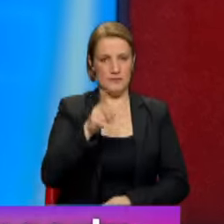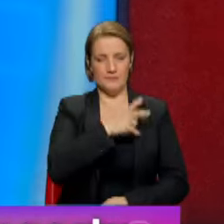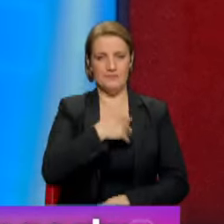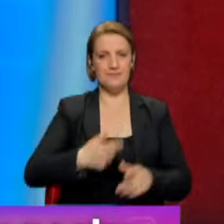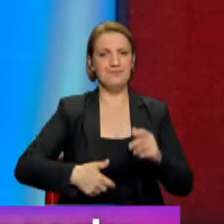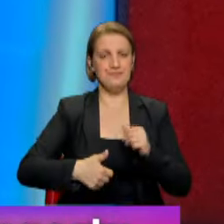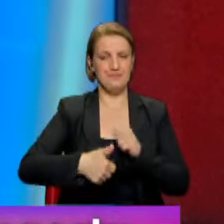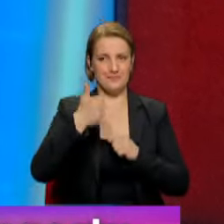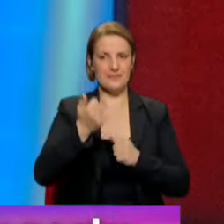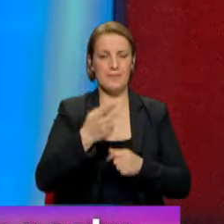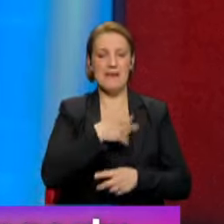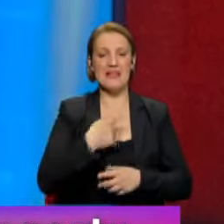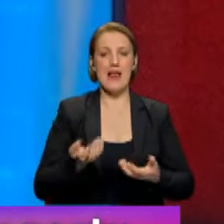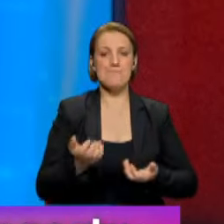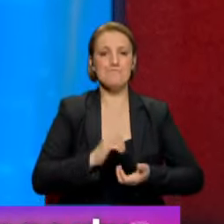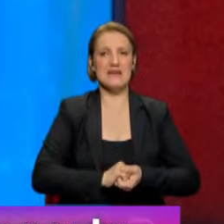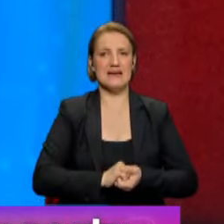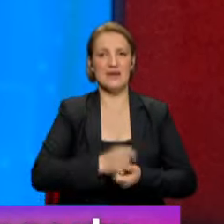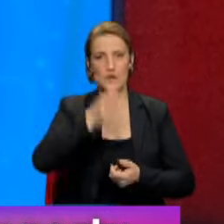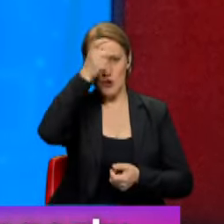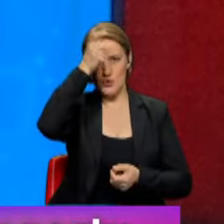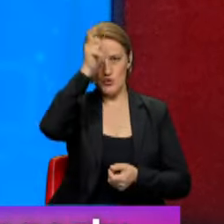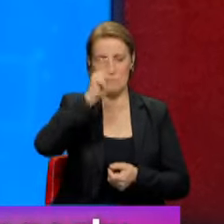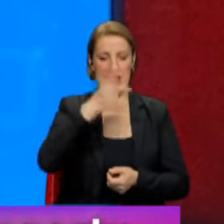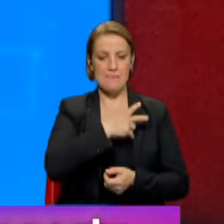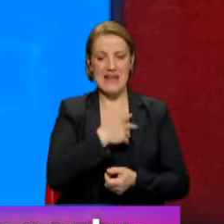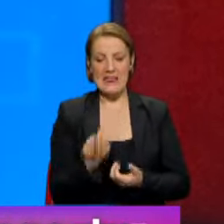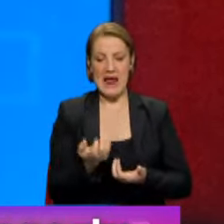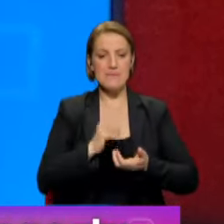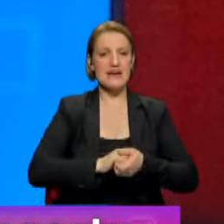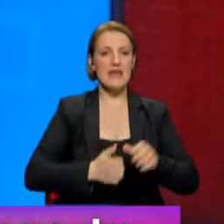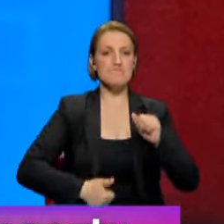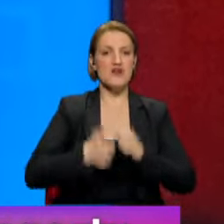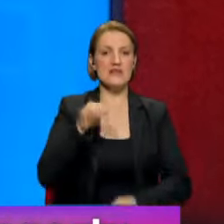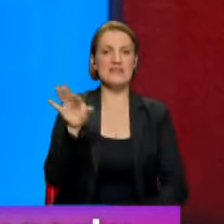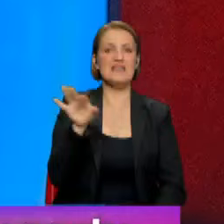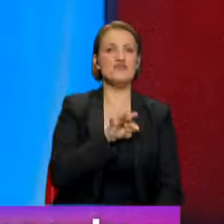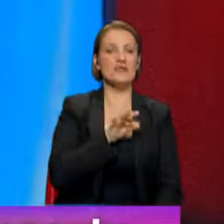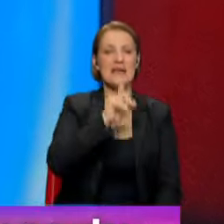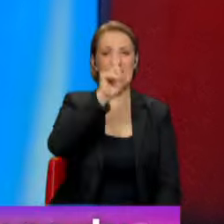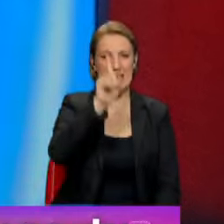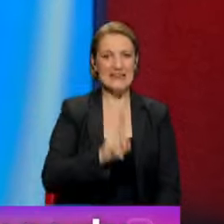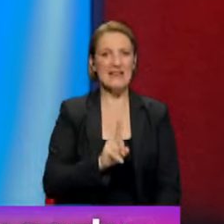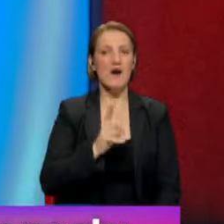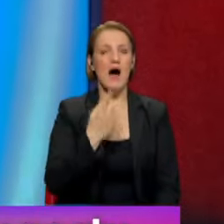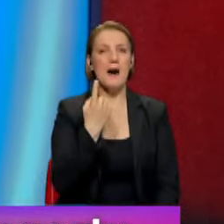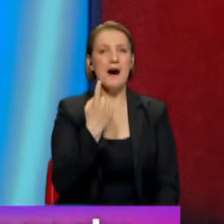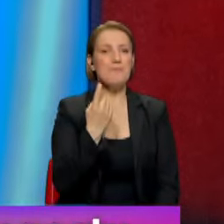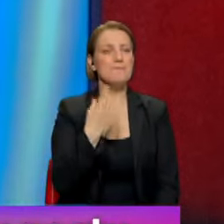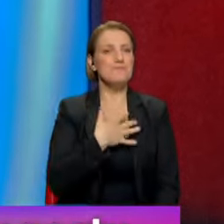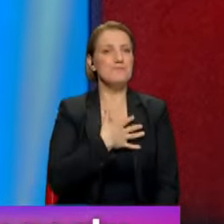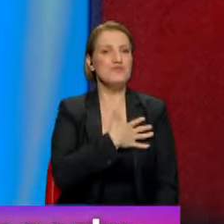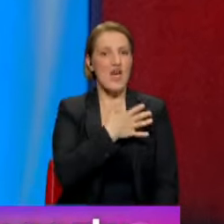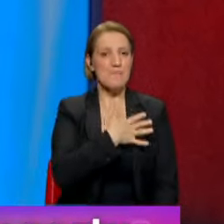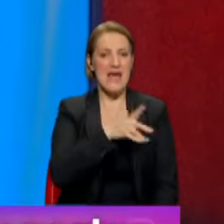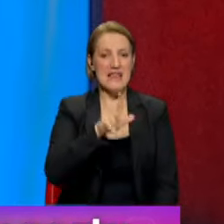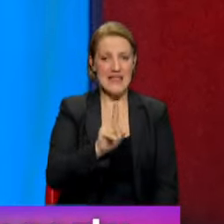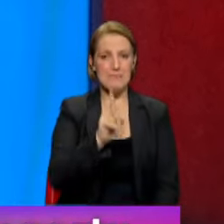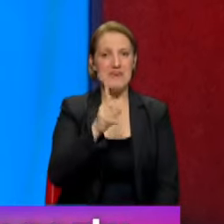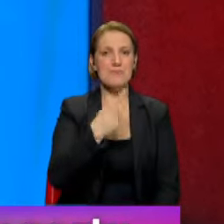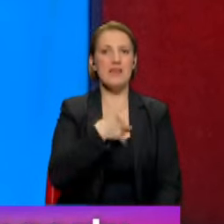Belediyeler Birliği Başkanı seçild Türkiye Belediyeler birliği başkanı seçildi ilk kez CHP'li bir Belediye Başkanı Bu görev